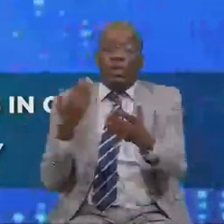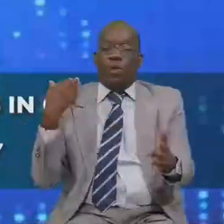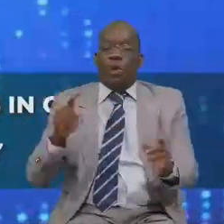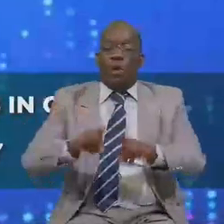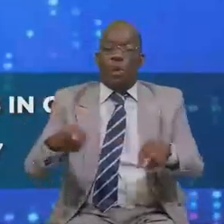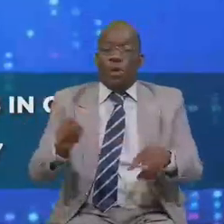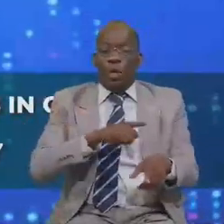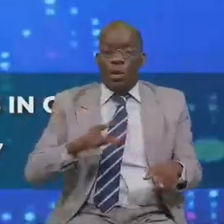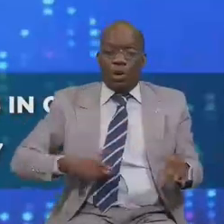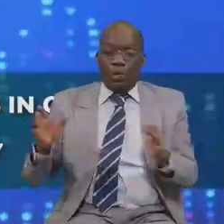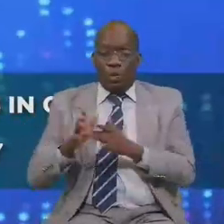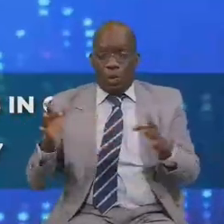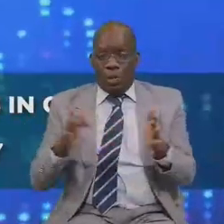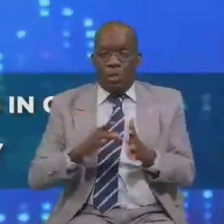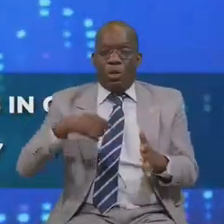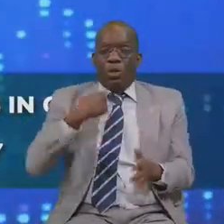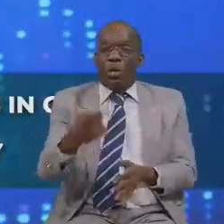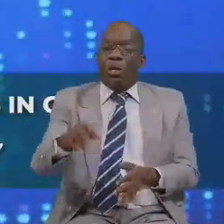Le Seigneur dit à Paul,